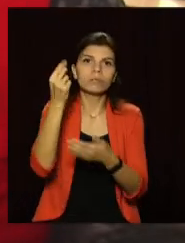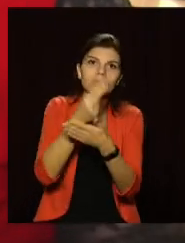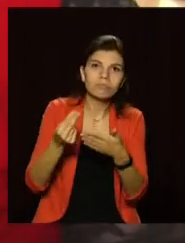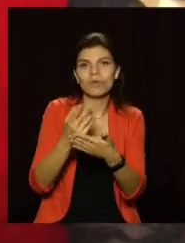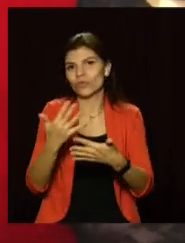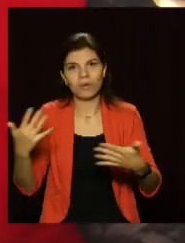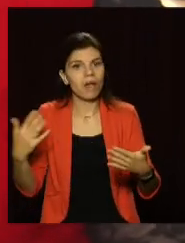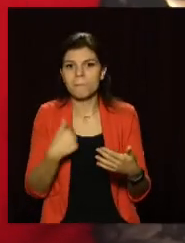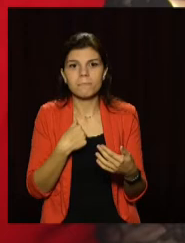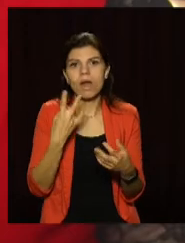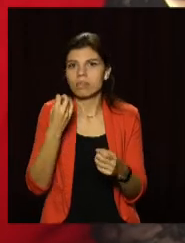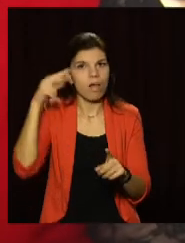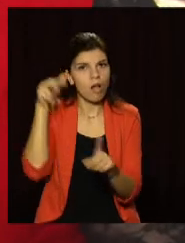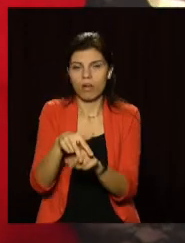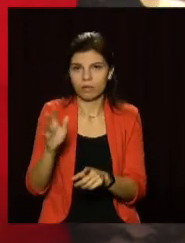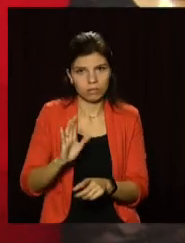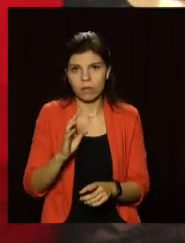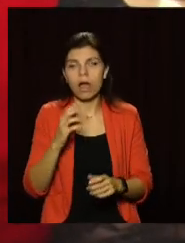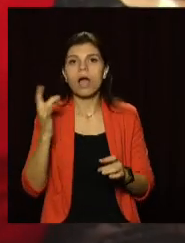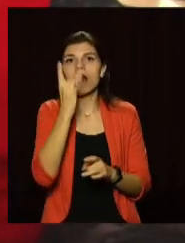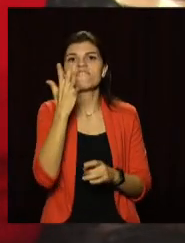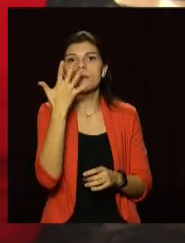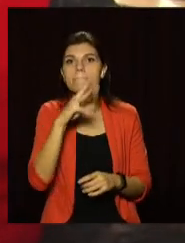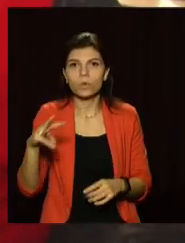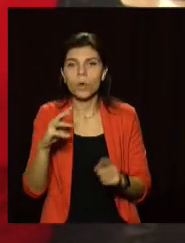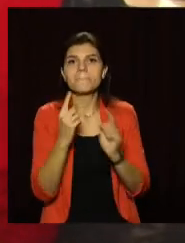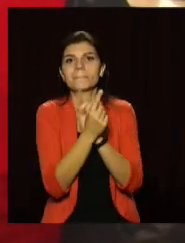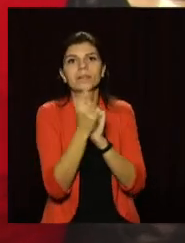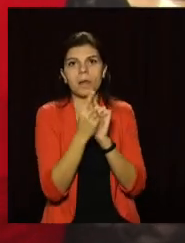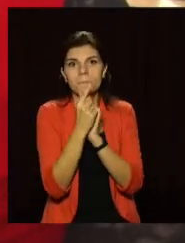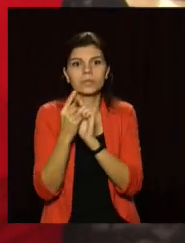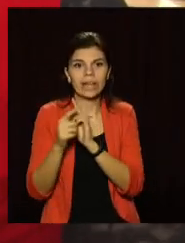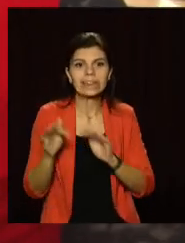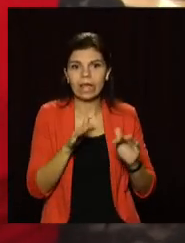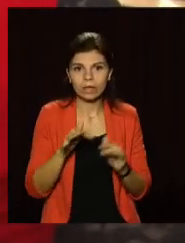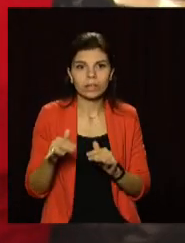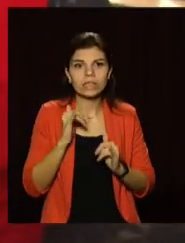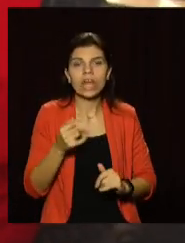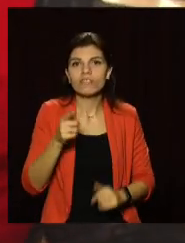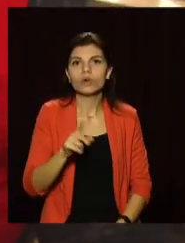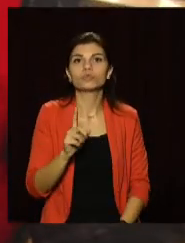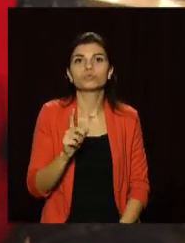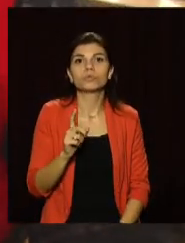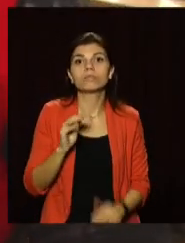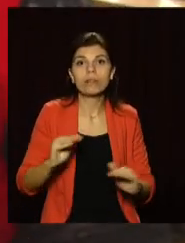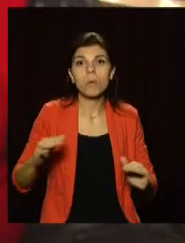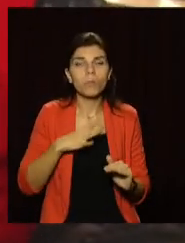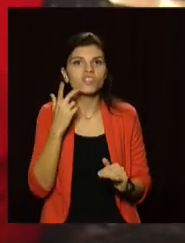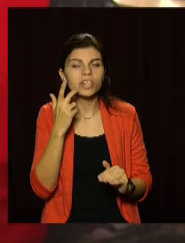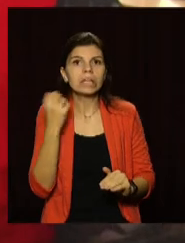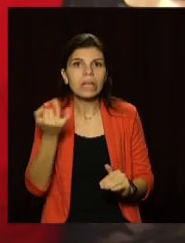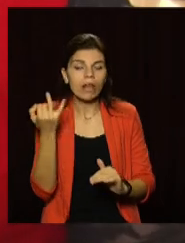не перегружаємо і раз в 5 хвилин міняється вид діяльності для того, щоб дітям було